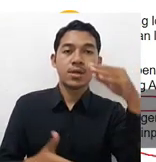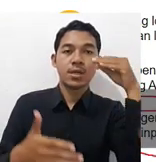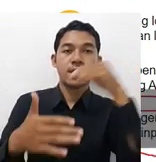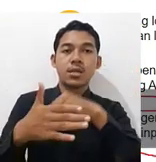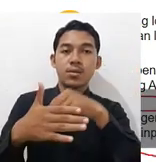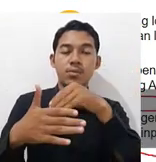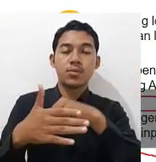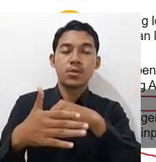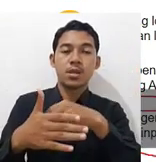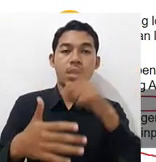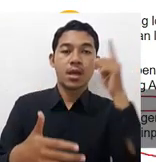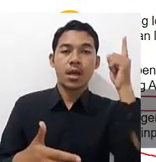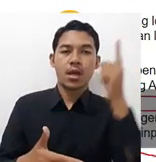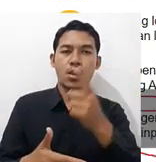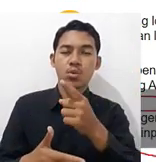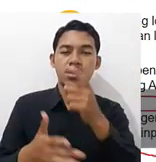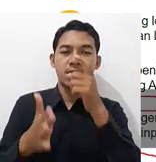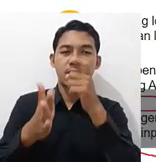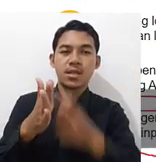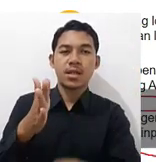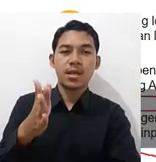harus bernilai 1. Nggak bisa